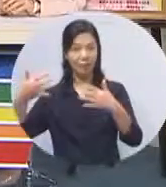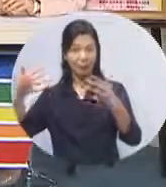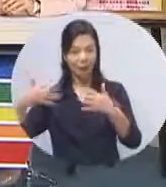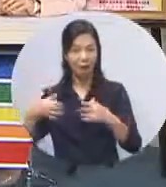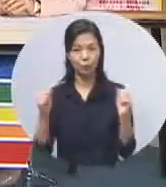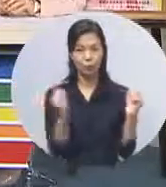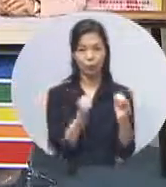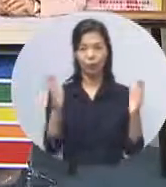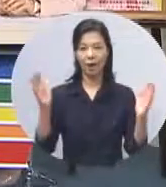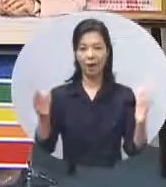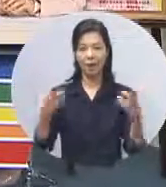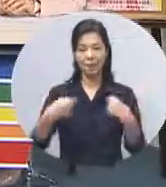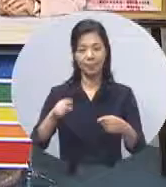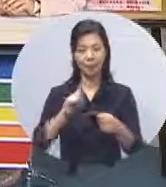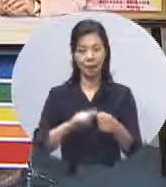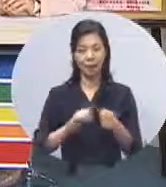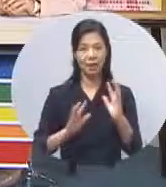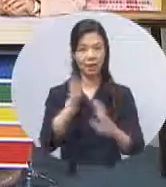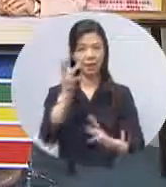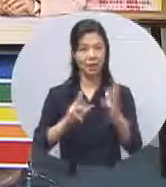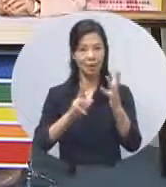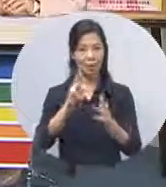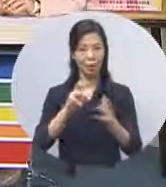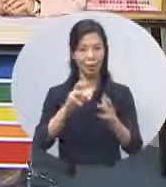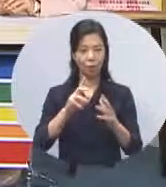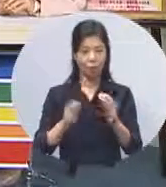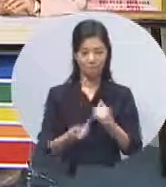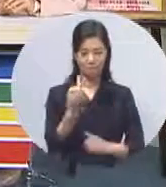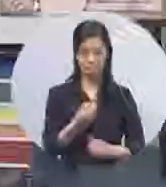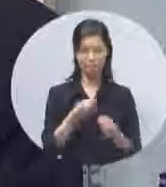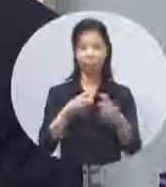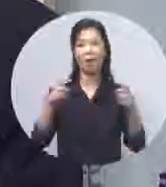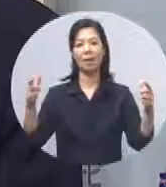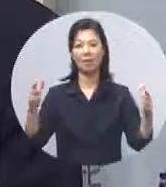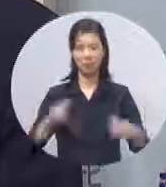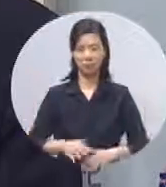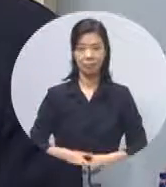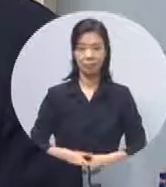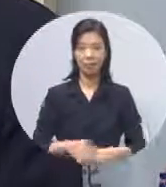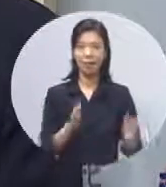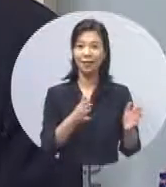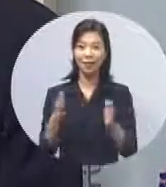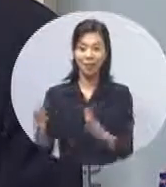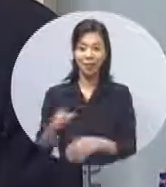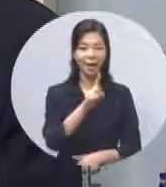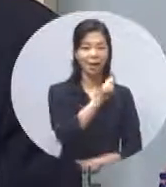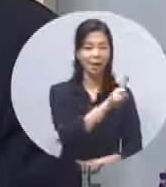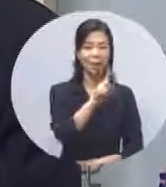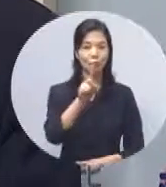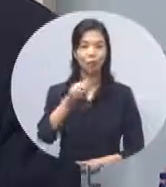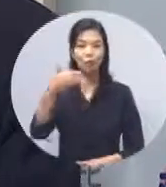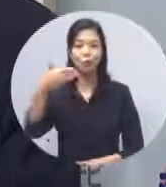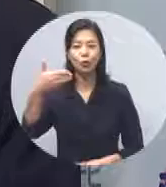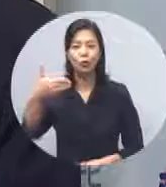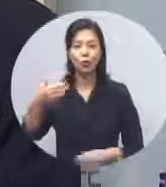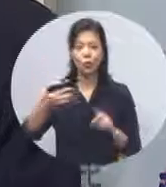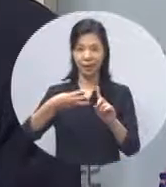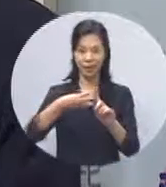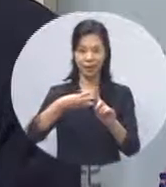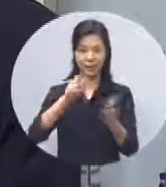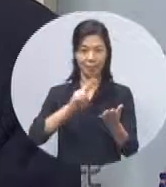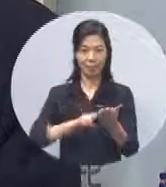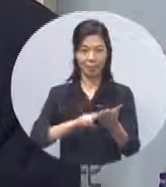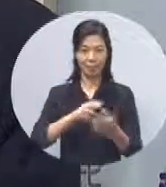ての季節は例年火災の発生件数が多くなってくる季節ですね。ところで119番の日というのが定められてるん